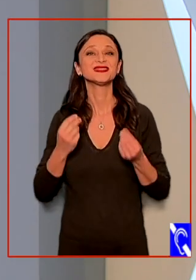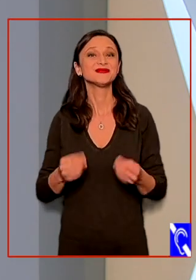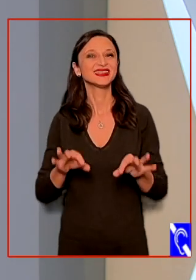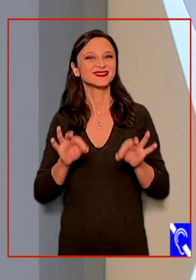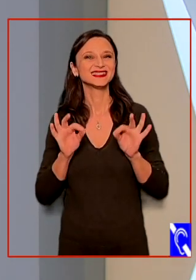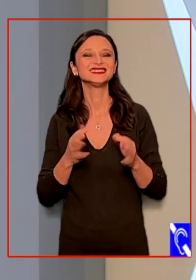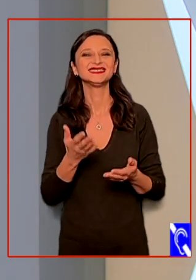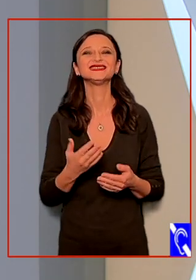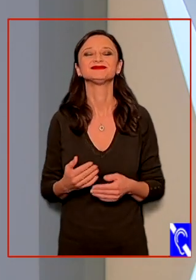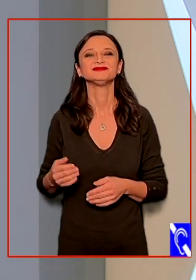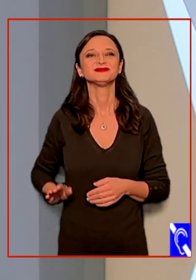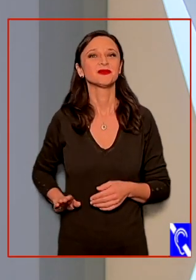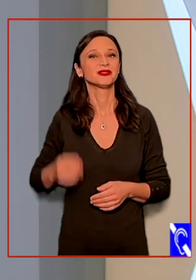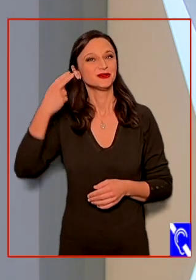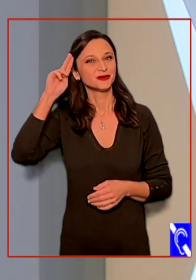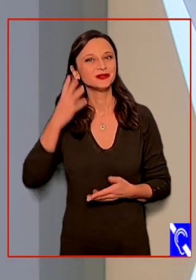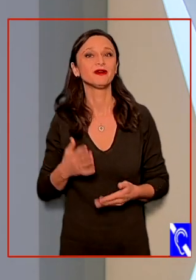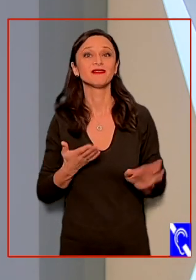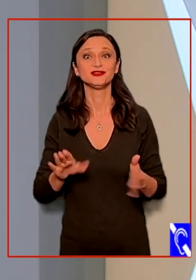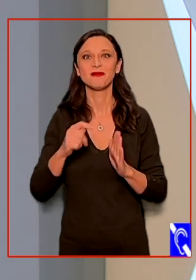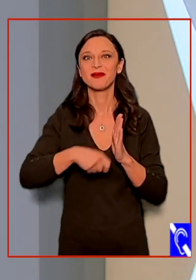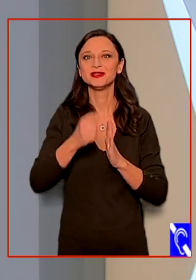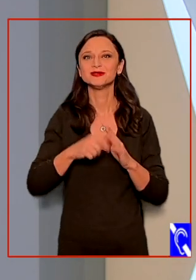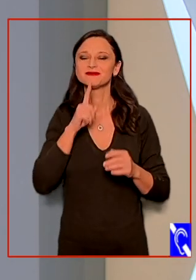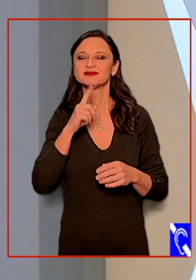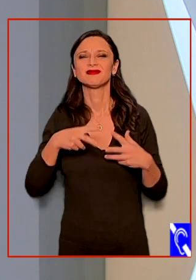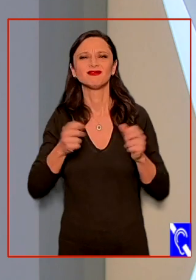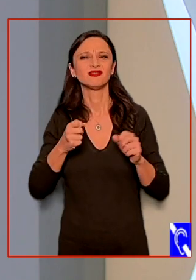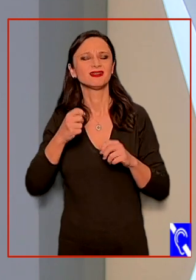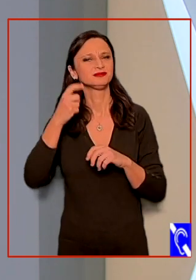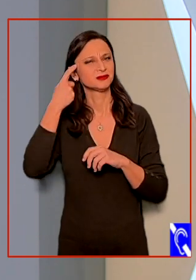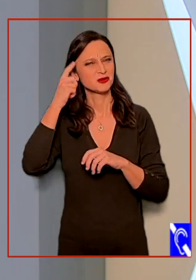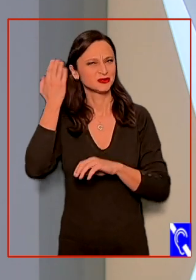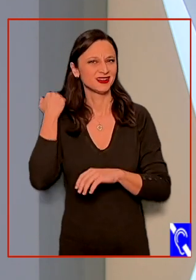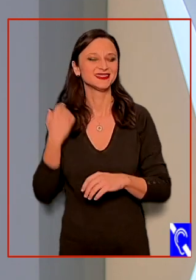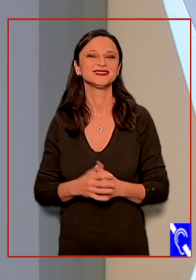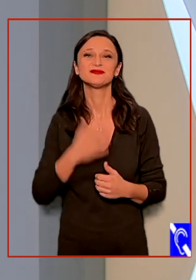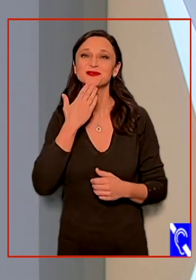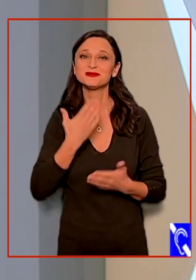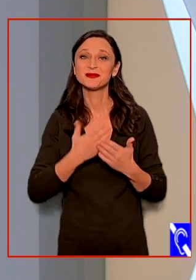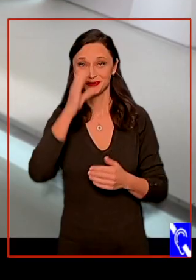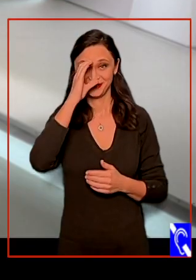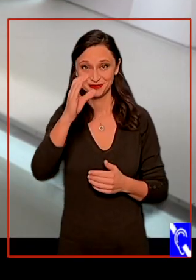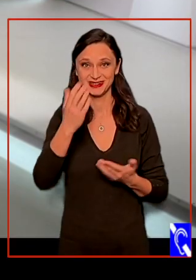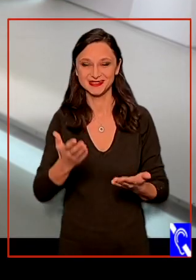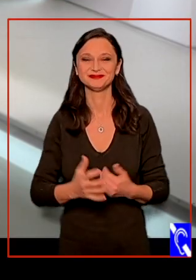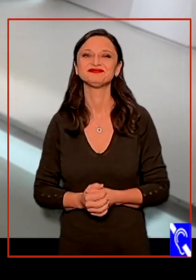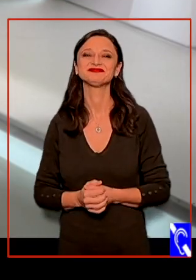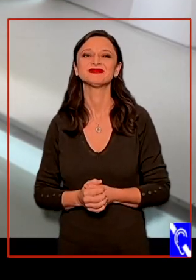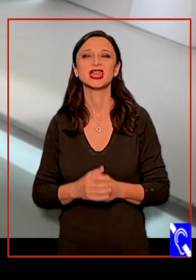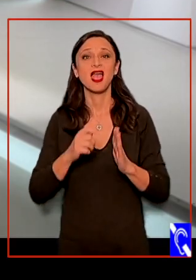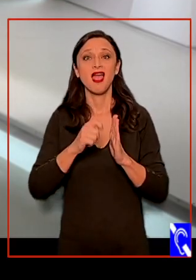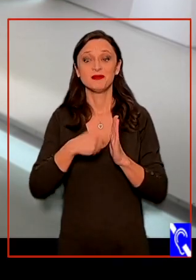Doamnelor, domnilor, bun găsit! Începe Fără Prejudecăți la Televiziunea Română. Eu sunt Ovidiu Damian și vă mulțumesc pentru că sunteți alături de noi. Emisiunea